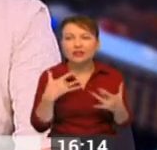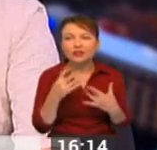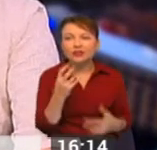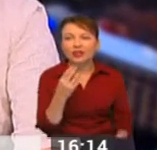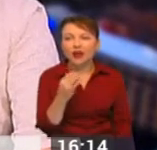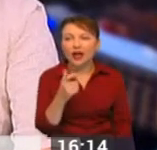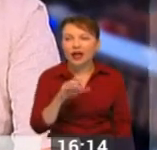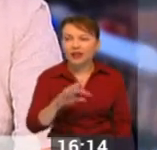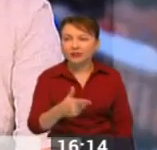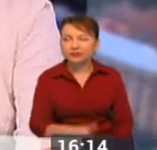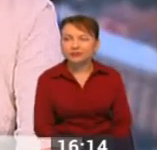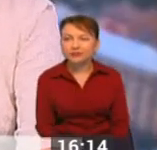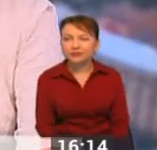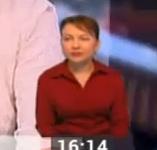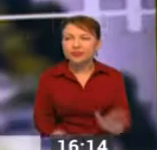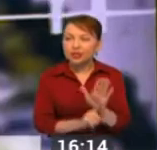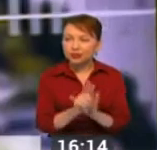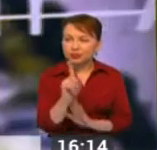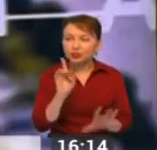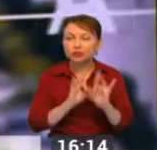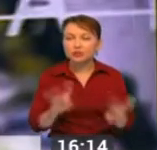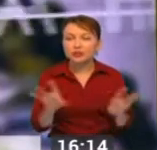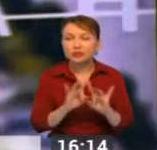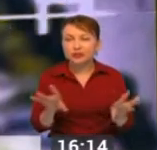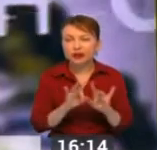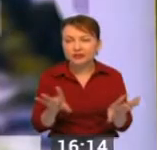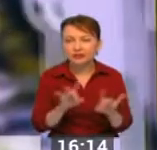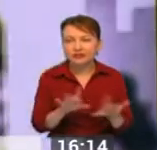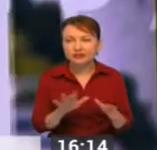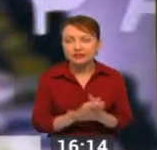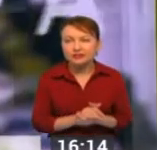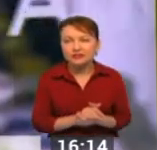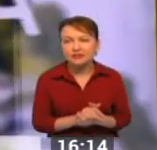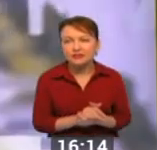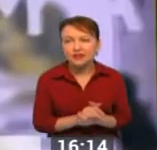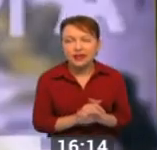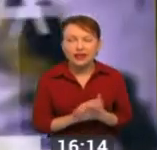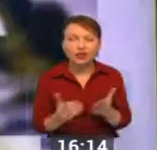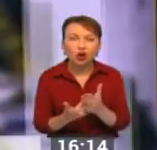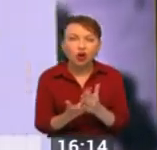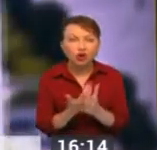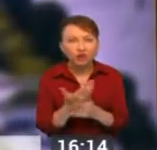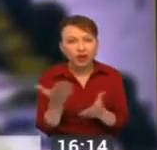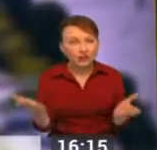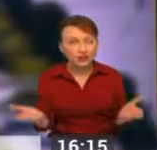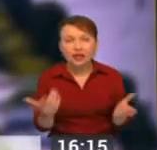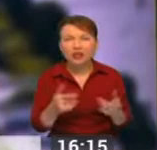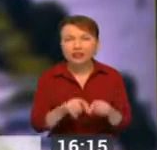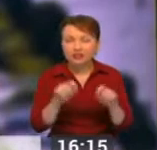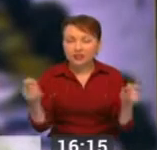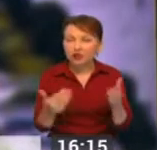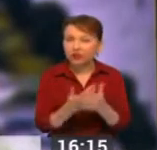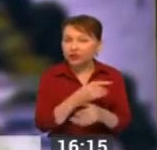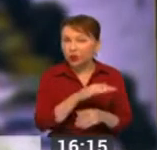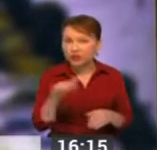вас. Доброго. Будемо розпочинати, панове, розкажіть про такі новації, які відкривають нові горизонти України. Розпочнемо